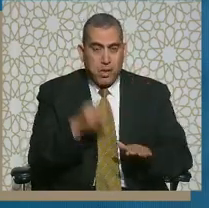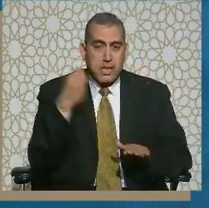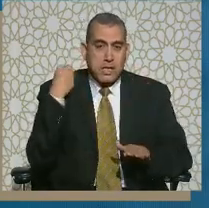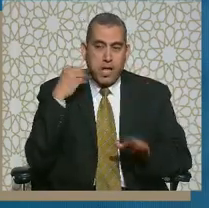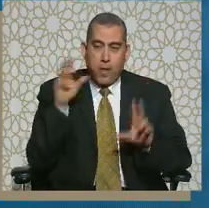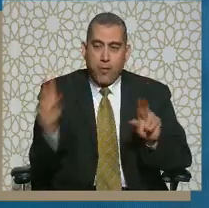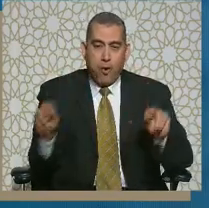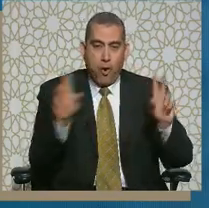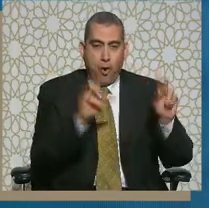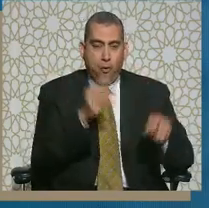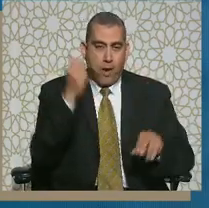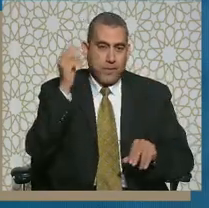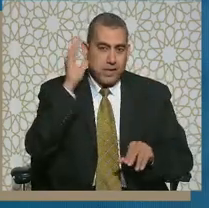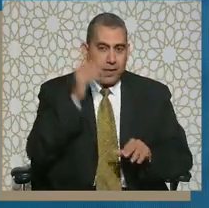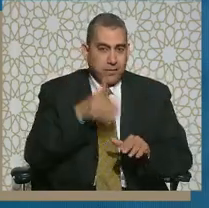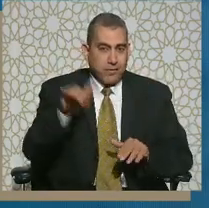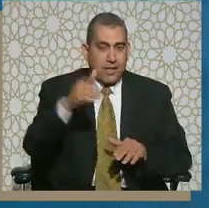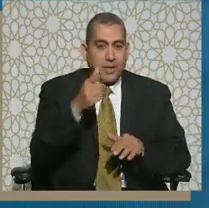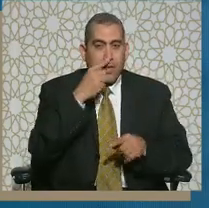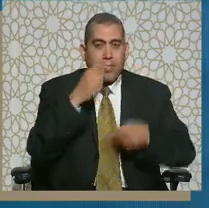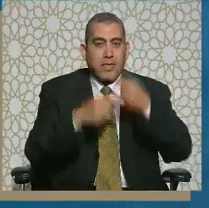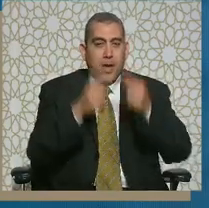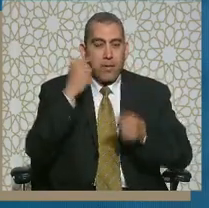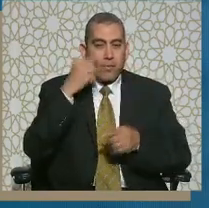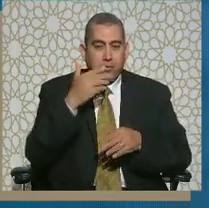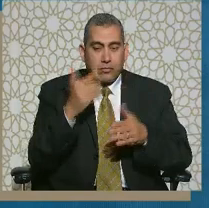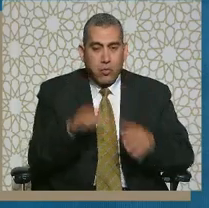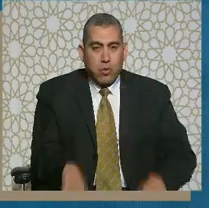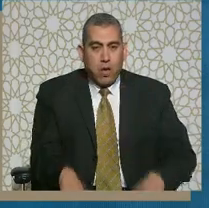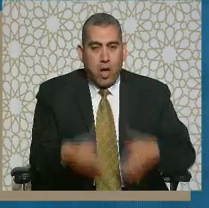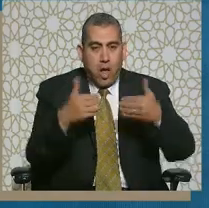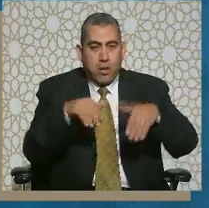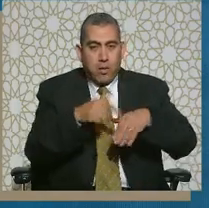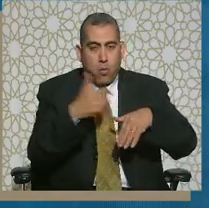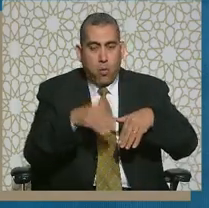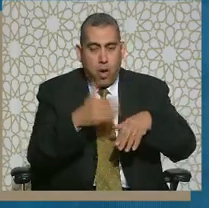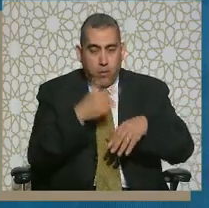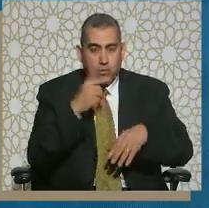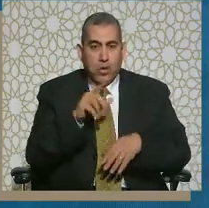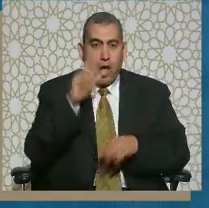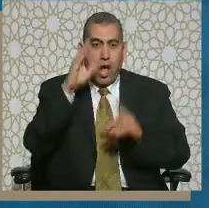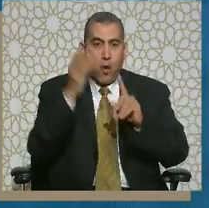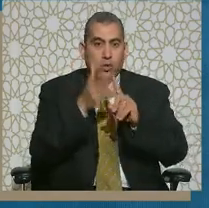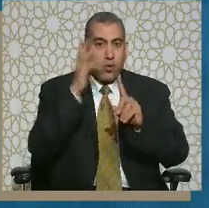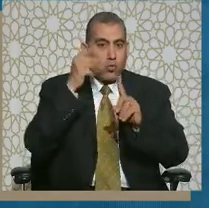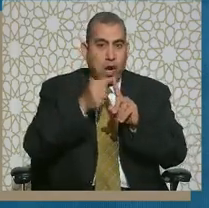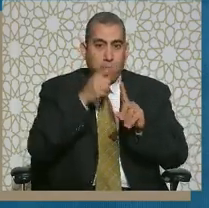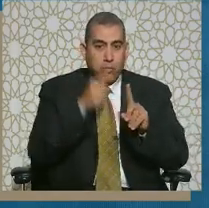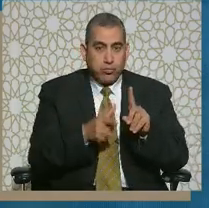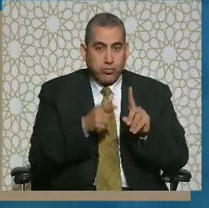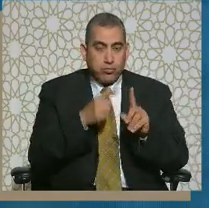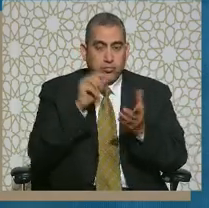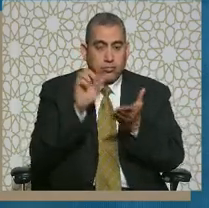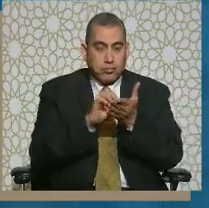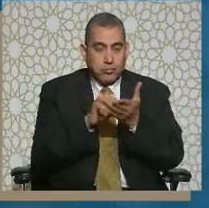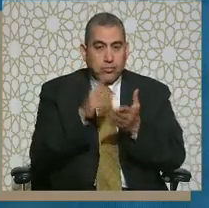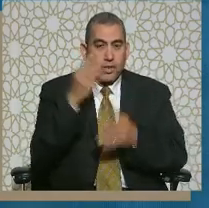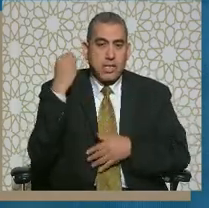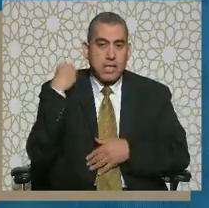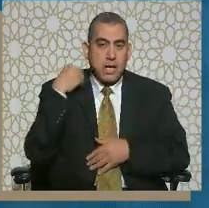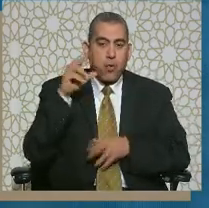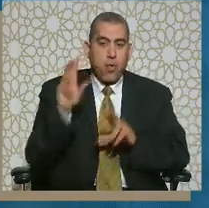ثواب الصلاه في المسجد ليه لان العذر هو اللي منعك ولذلك رسول الله عليه وسلم قال ان يكتب له